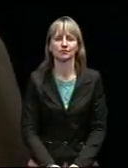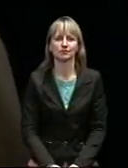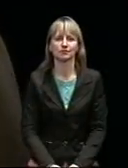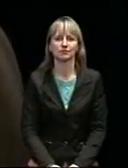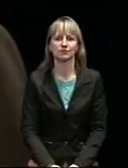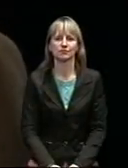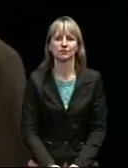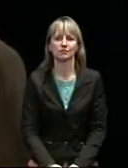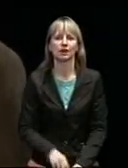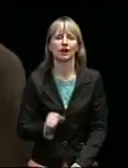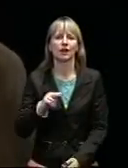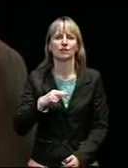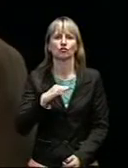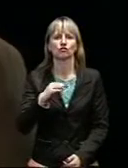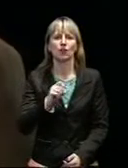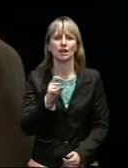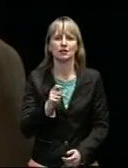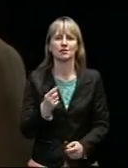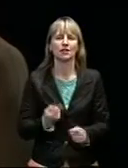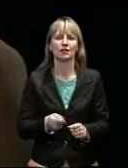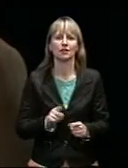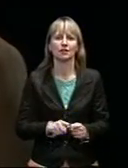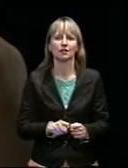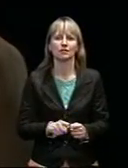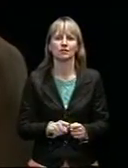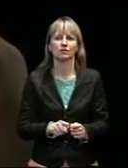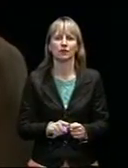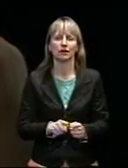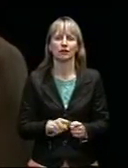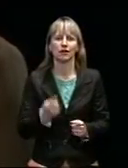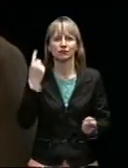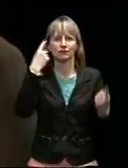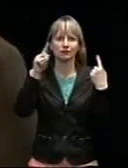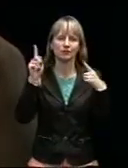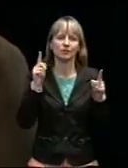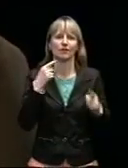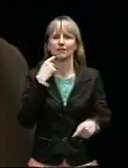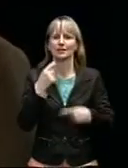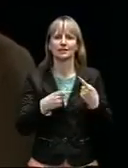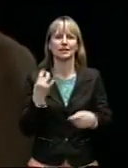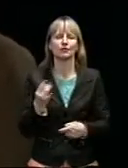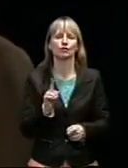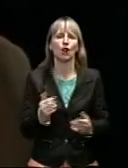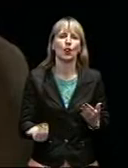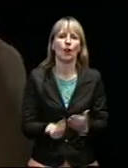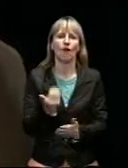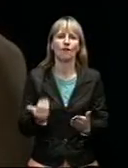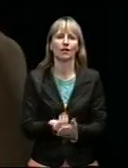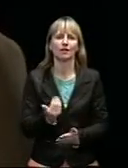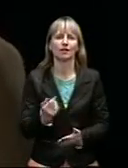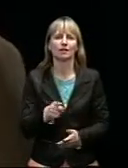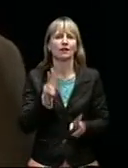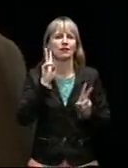Ну, а джаз — это... Джаз — это импровизация, это всегда интересно, это что-то новенькое. Ты